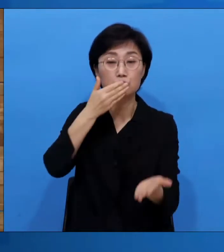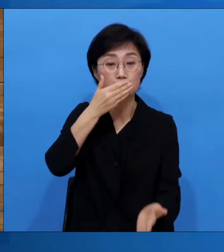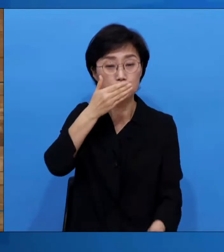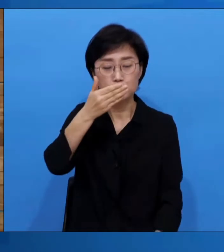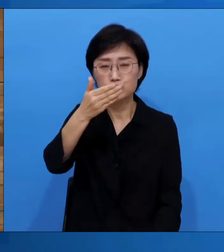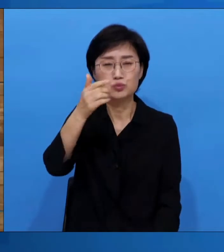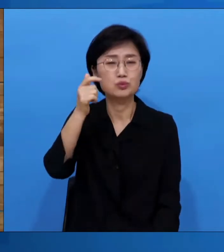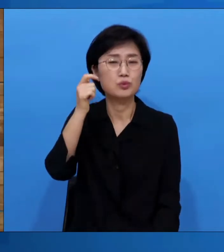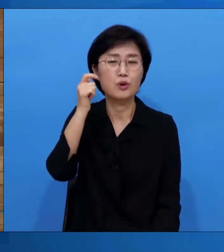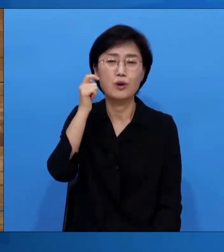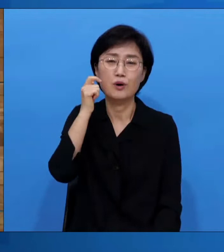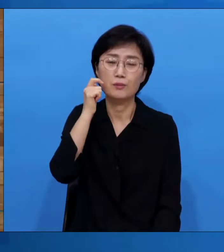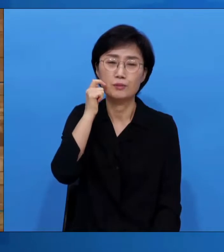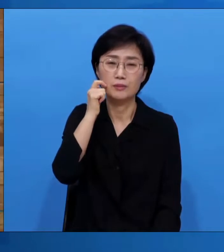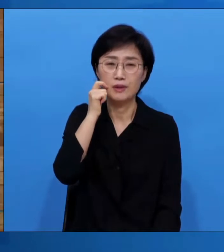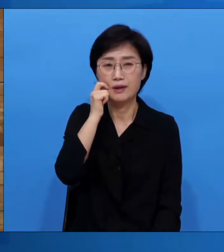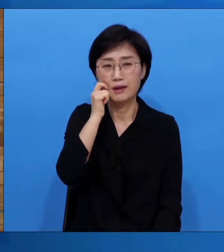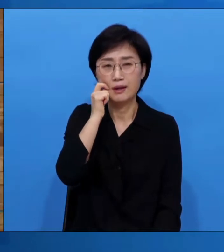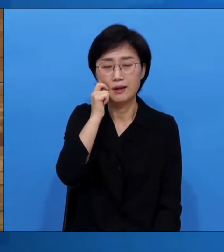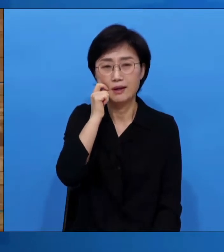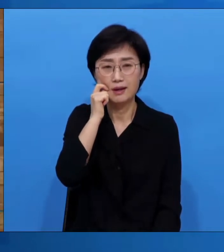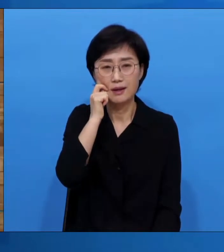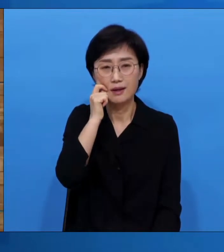갚을 수 없네